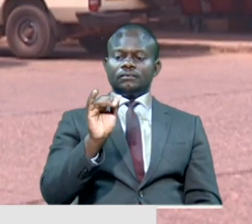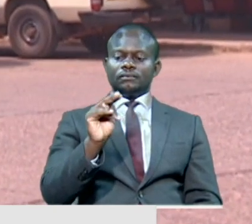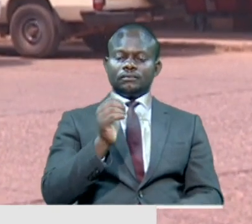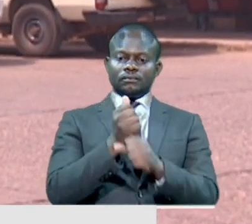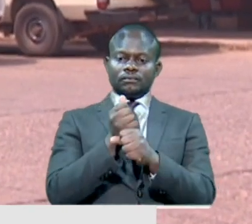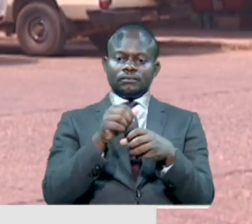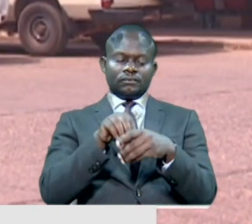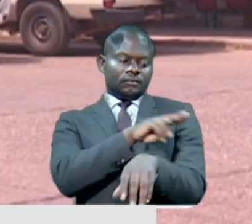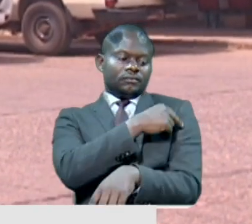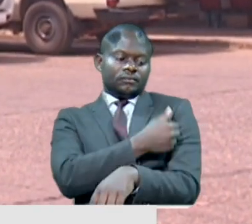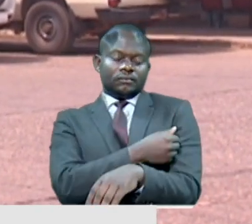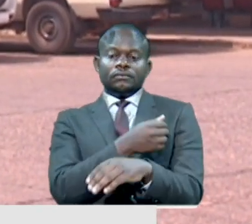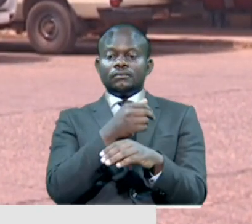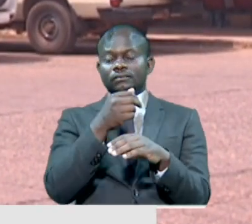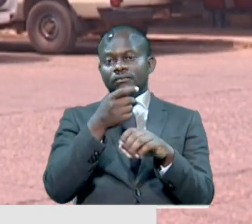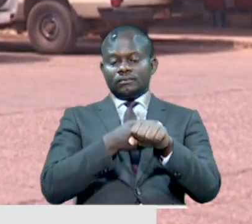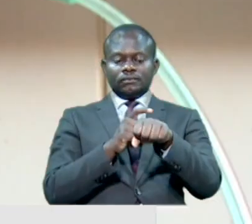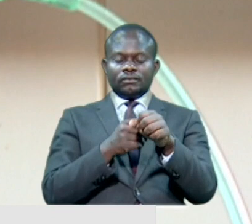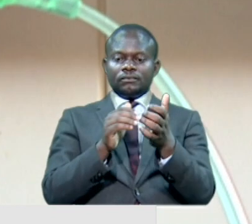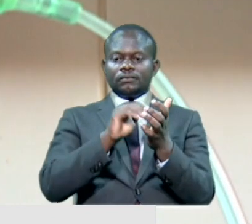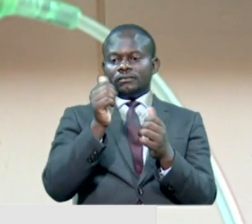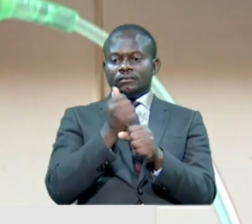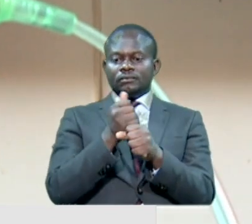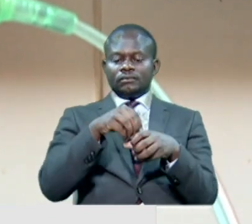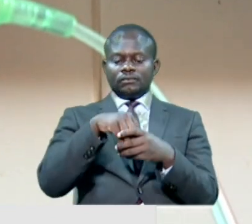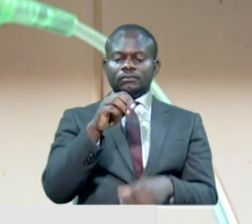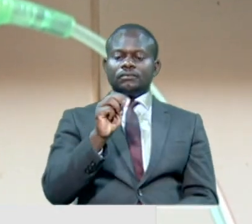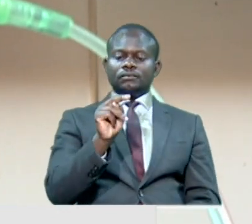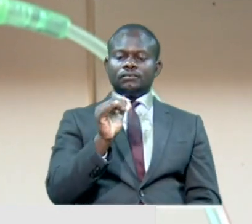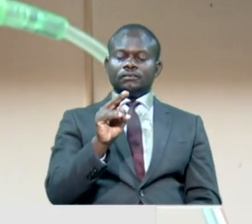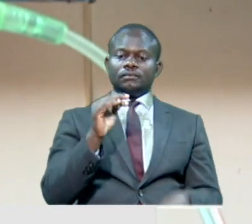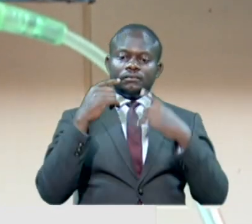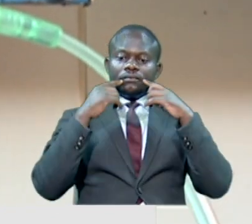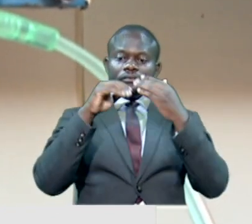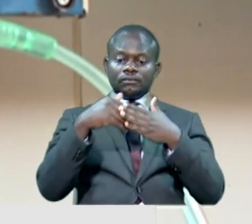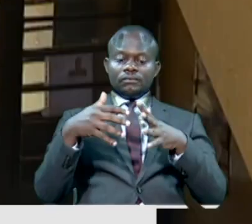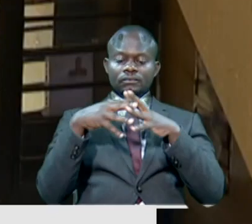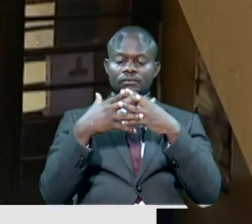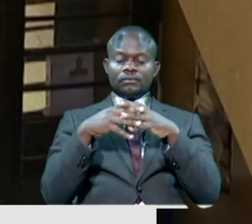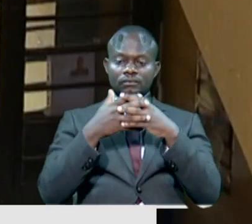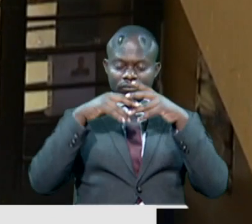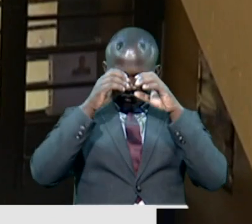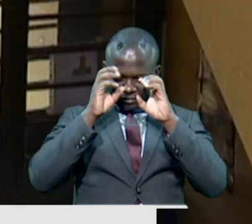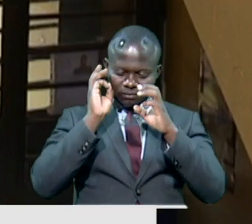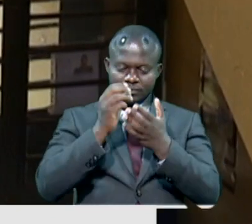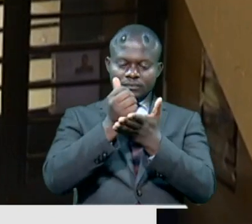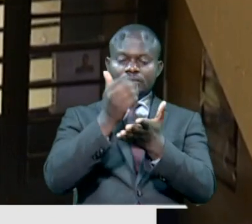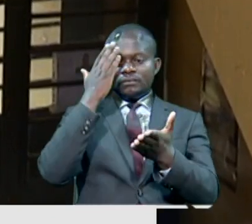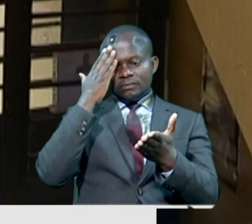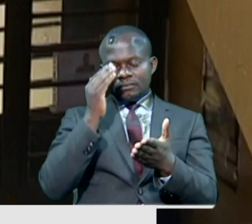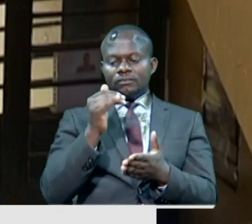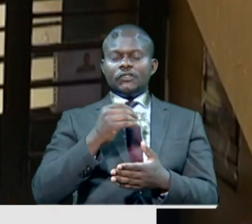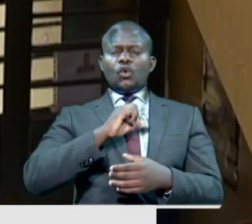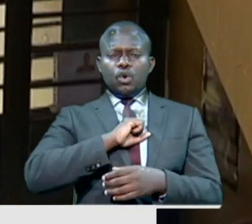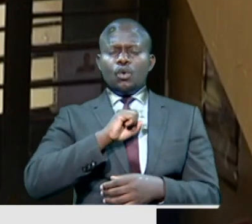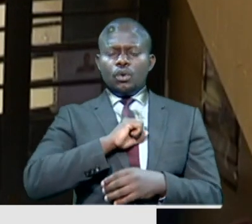na Dr. Jean de Dieu Byamungu ukorera mu bitaro bya Munini mu karere ka Nyaruguru bavuga ko iyi mashini ya echography izabafasha gutahura igituntu